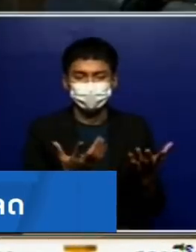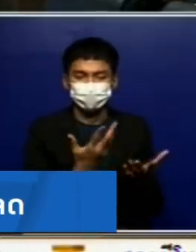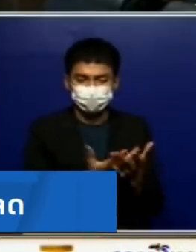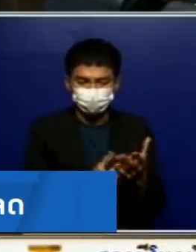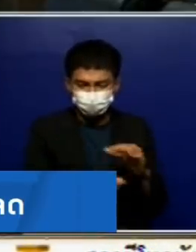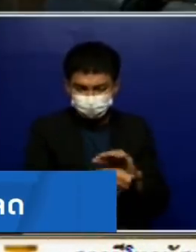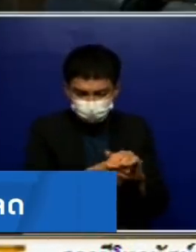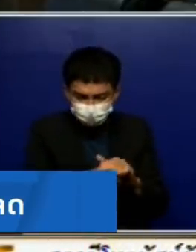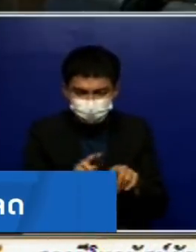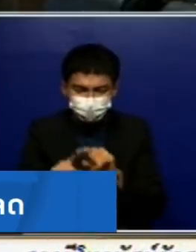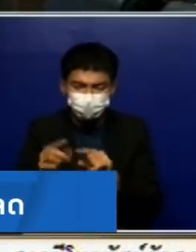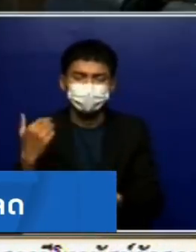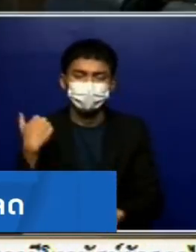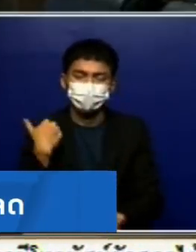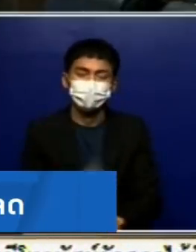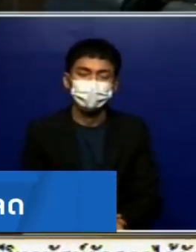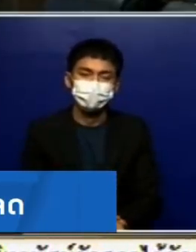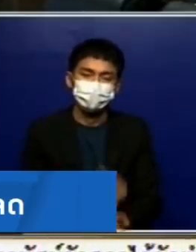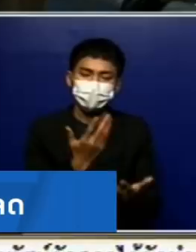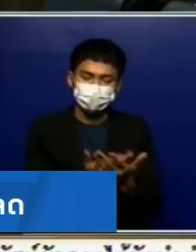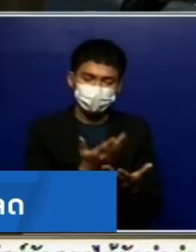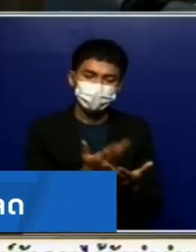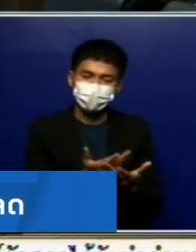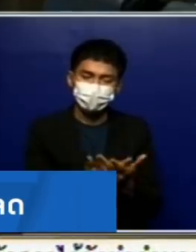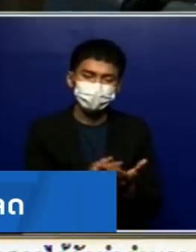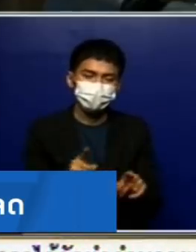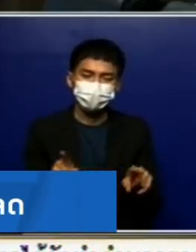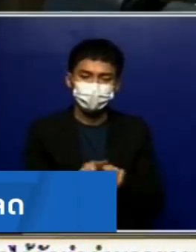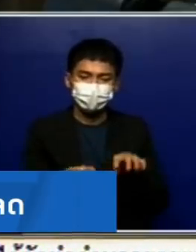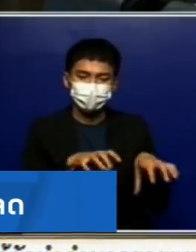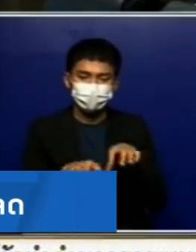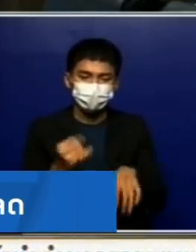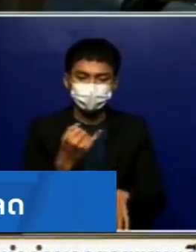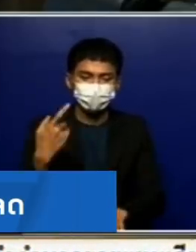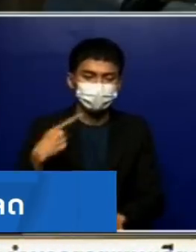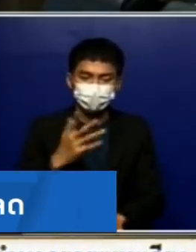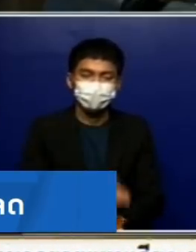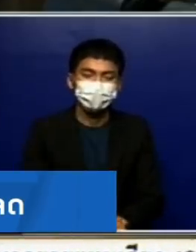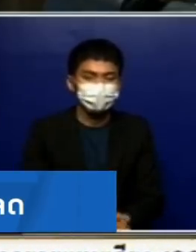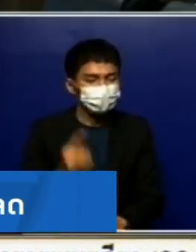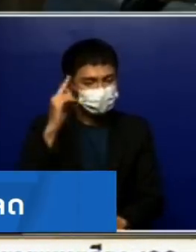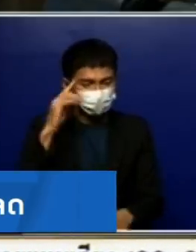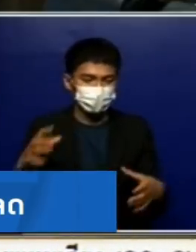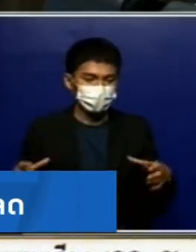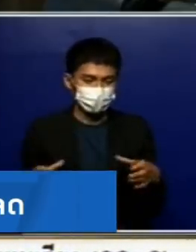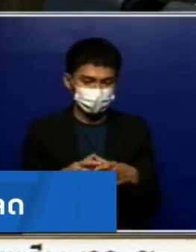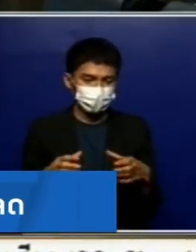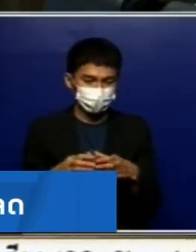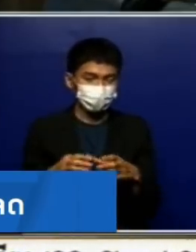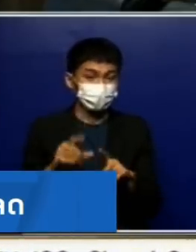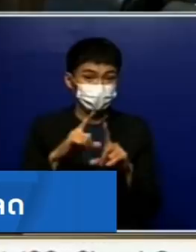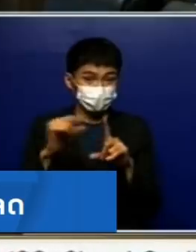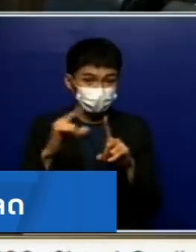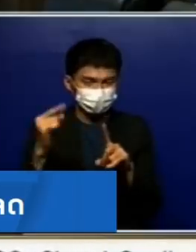ปหมดเป็นงบประมาณที่ไร้สามัญสำนึกที่พรรคก้าวไกลของผมขอยืนยันว่าไม่อาจที่จะ